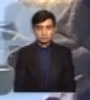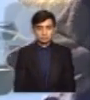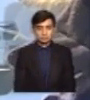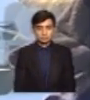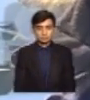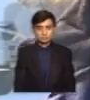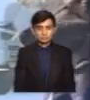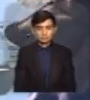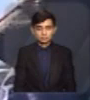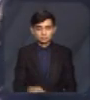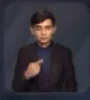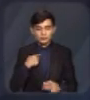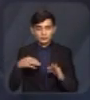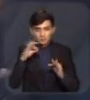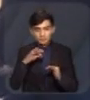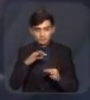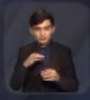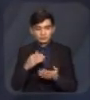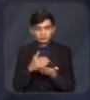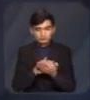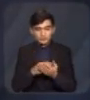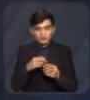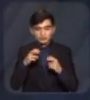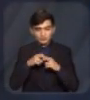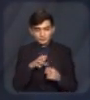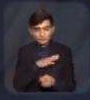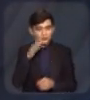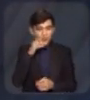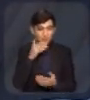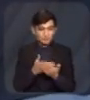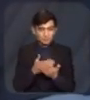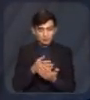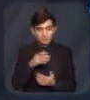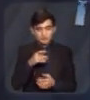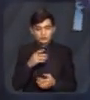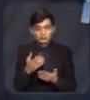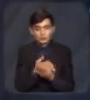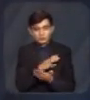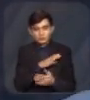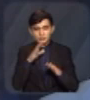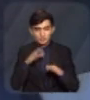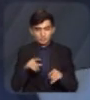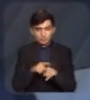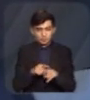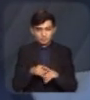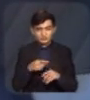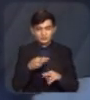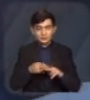Мы запустили кинологический расчет, где собака примерно обнаружила это